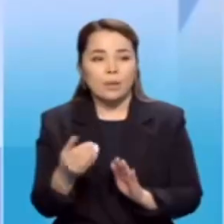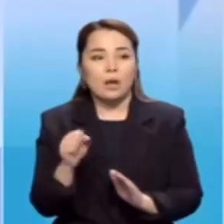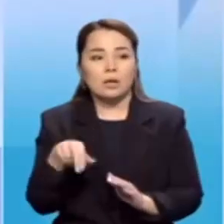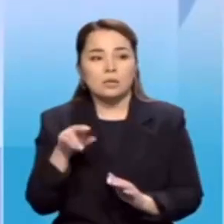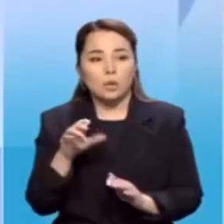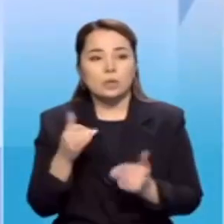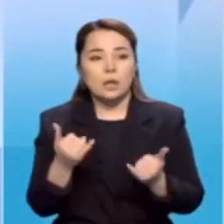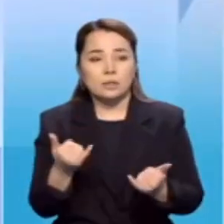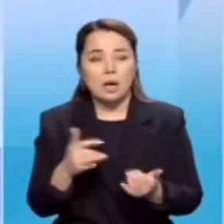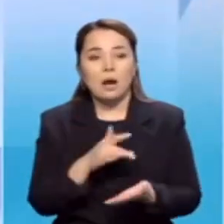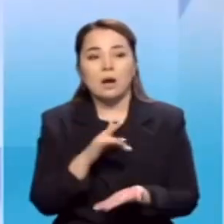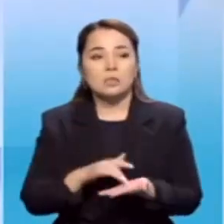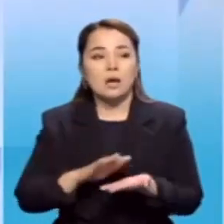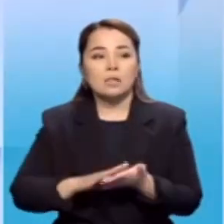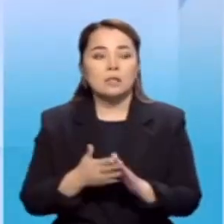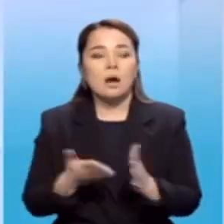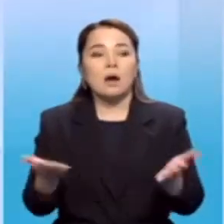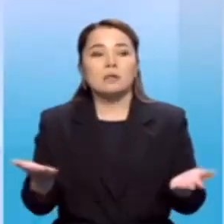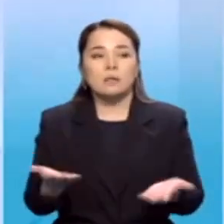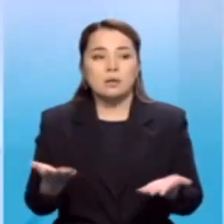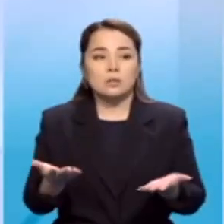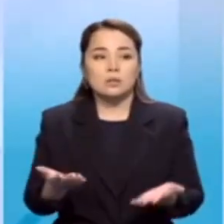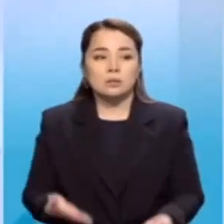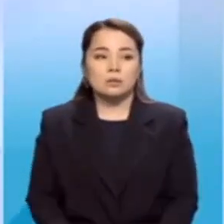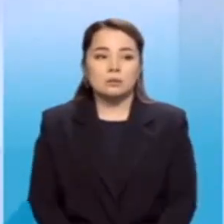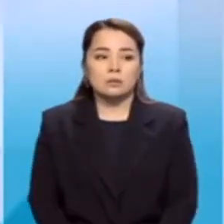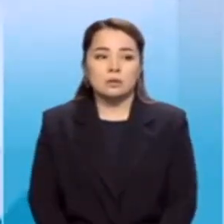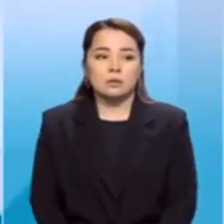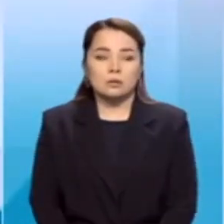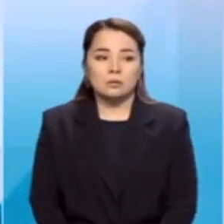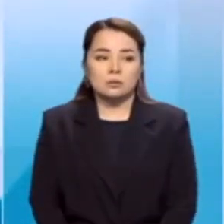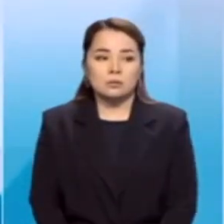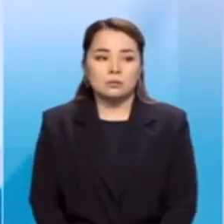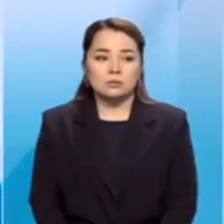Айдос, қазір қаладағы ахуал қандай?